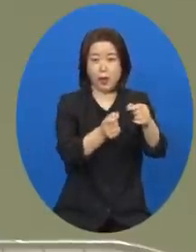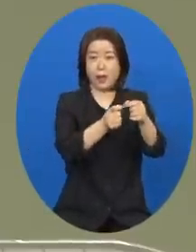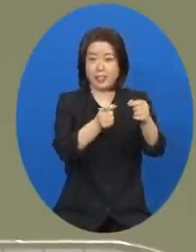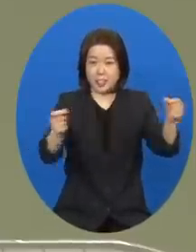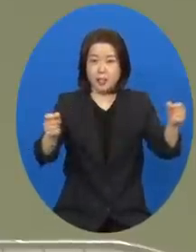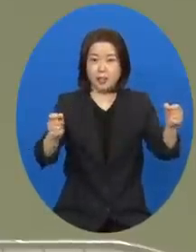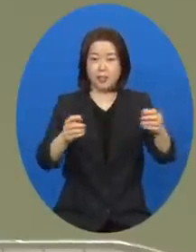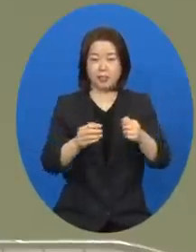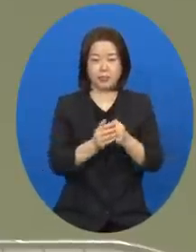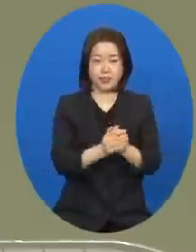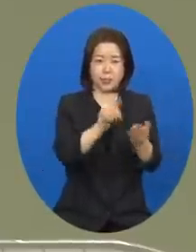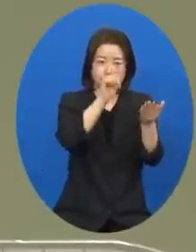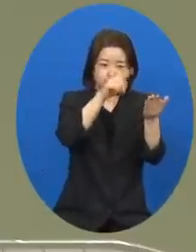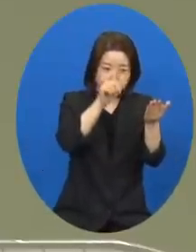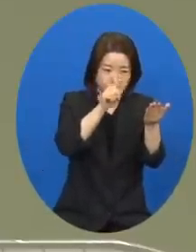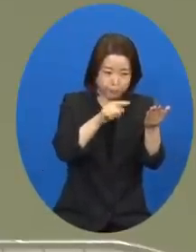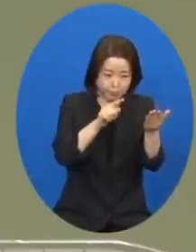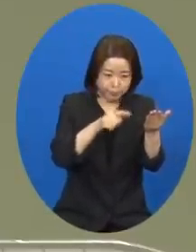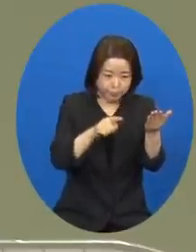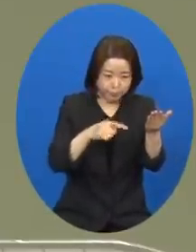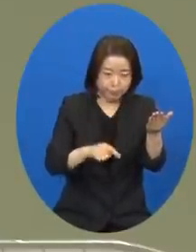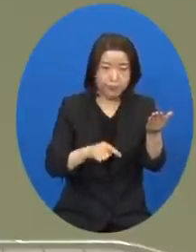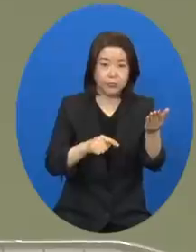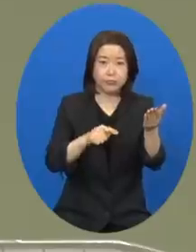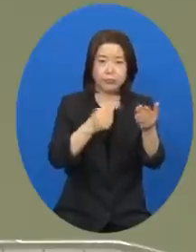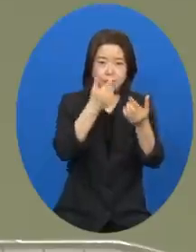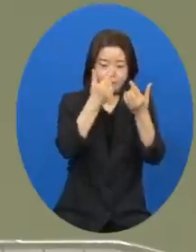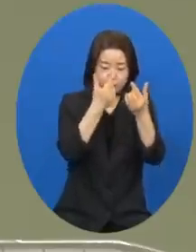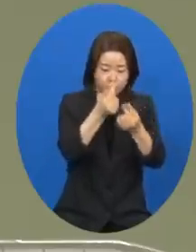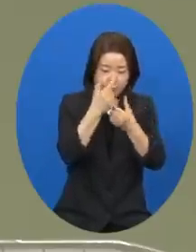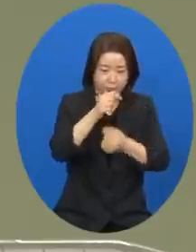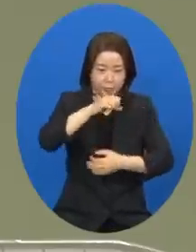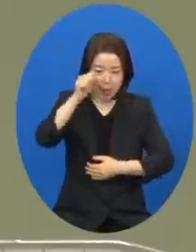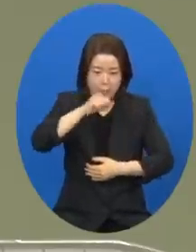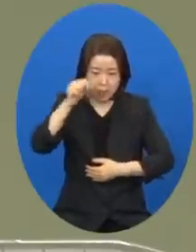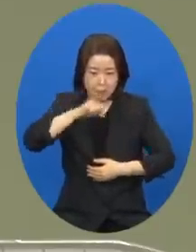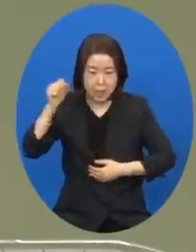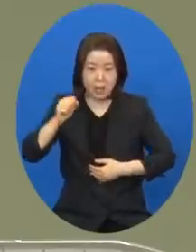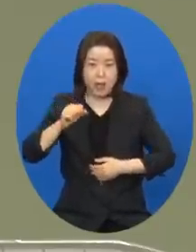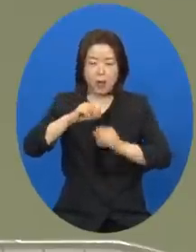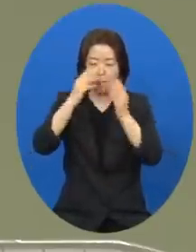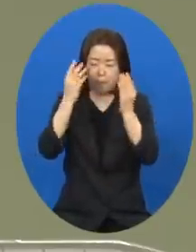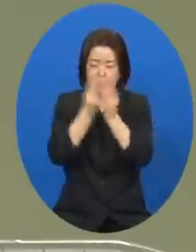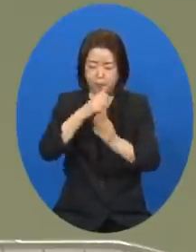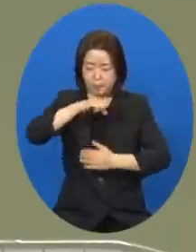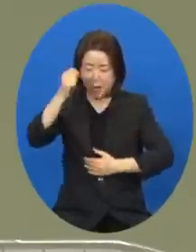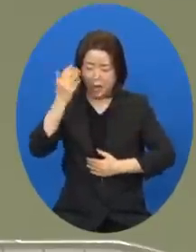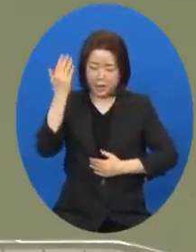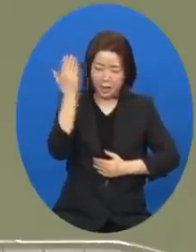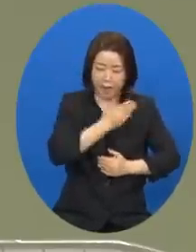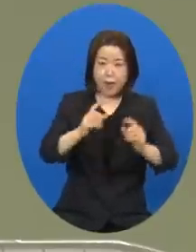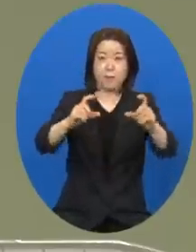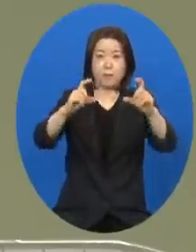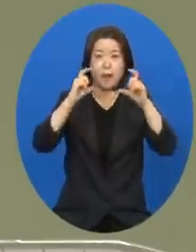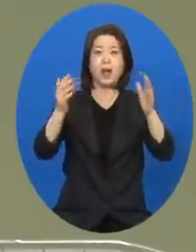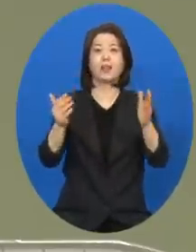다 지켜서 결국은 당신이 깨끗하다 이제는. 그런 판정을